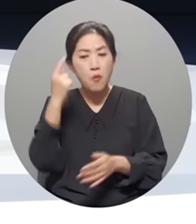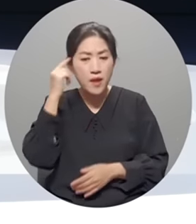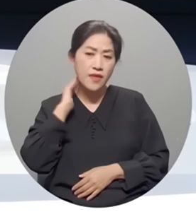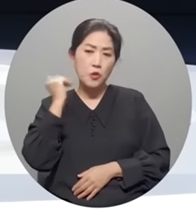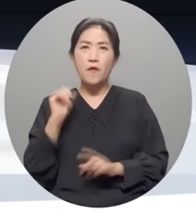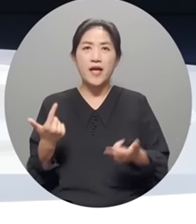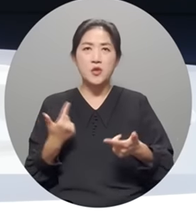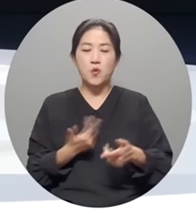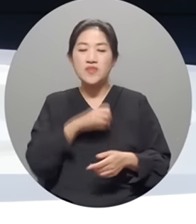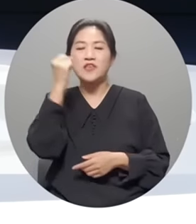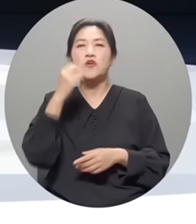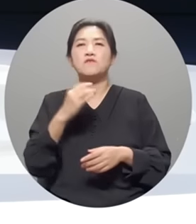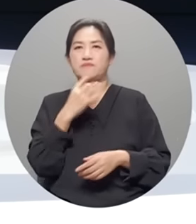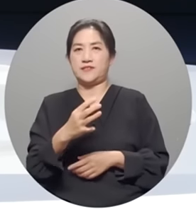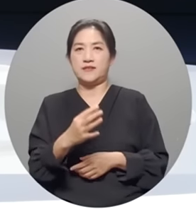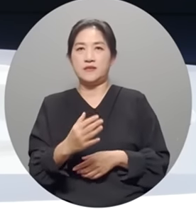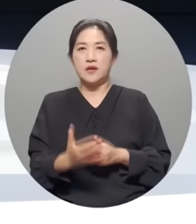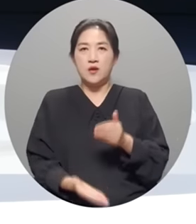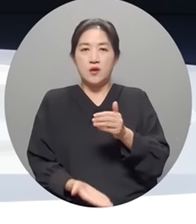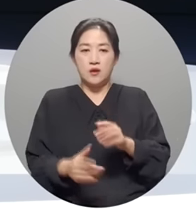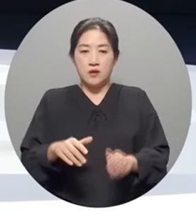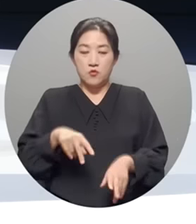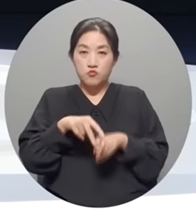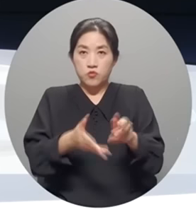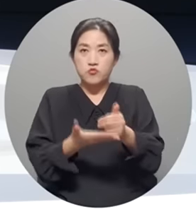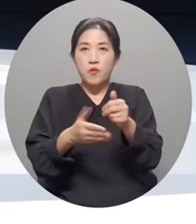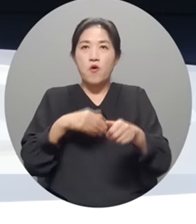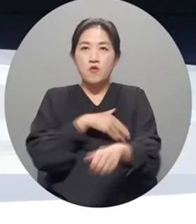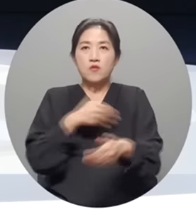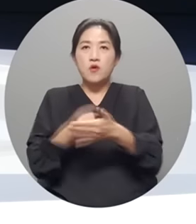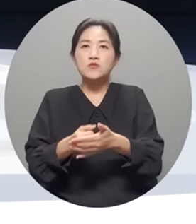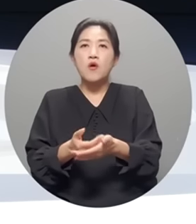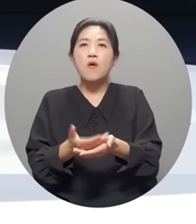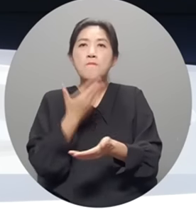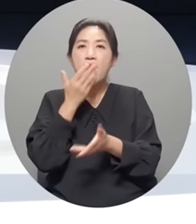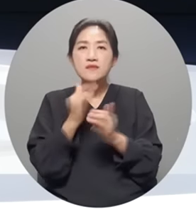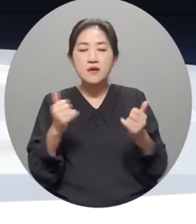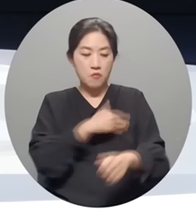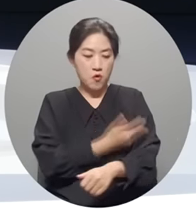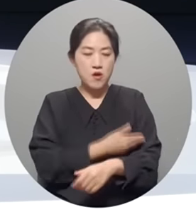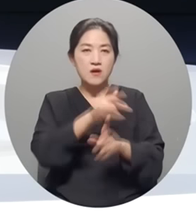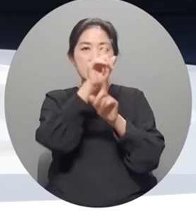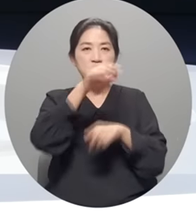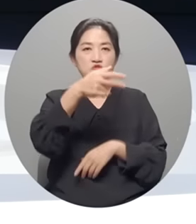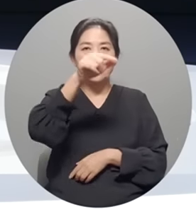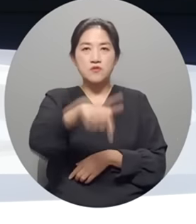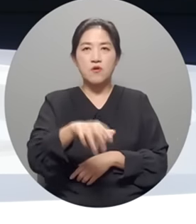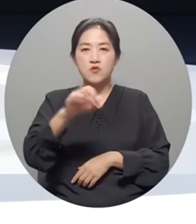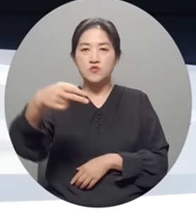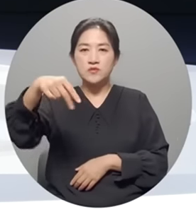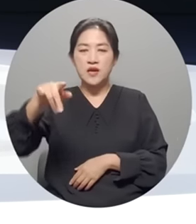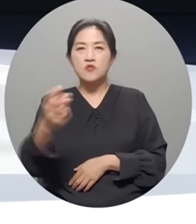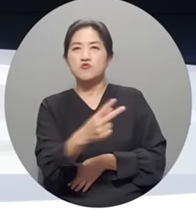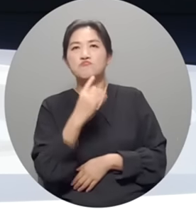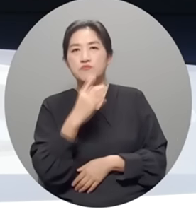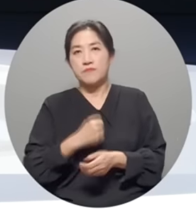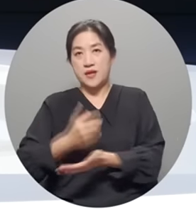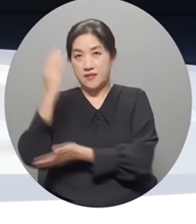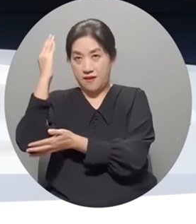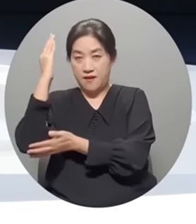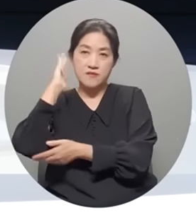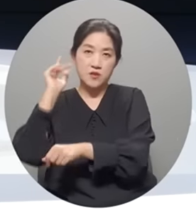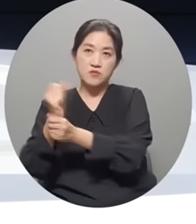신분이었다. 당시 공천 결정권자는 이준석, 윤상현 두 사람이었다라는 입장인데요. 이런 대통령실 해명에